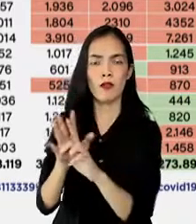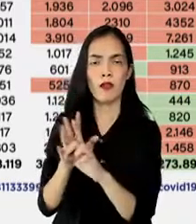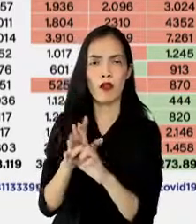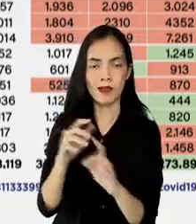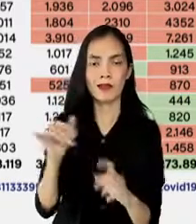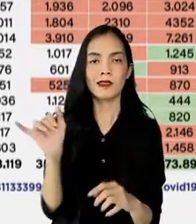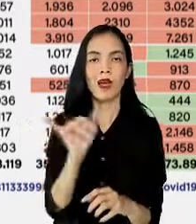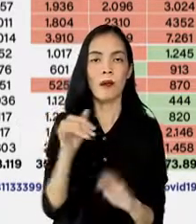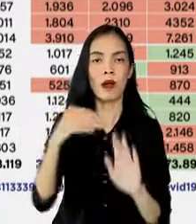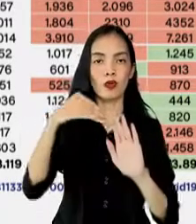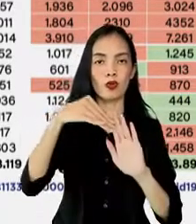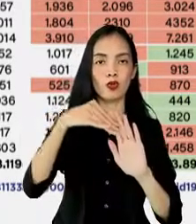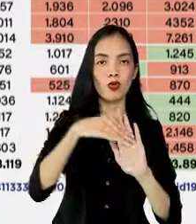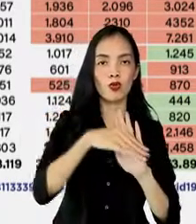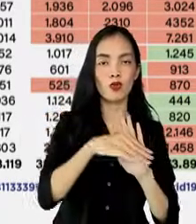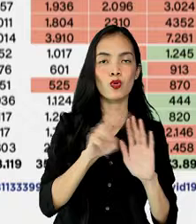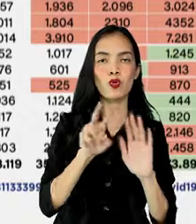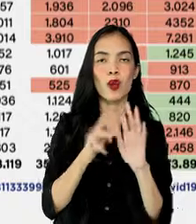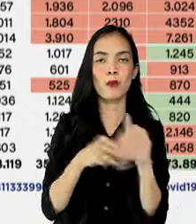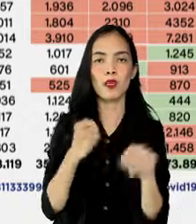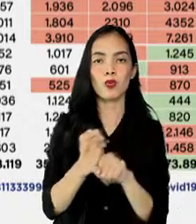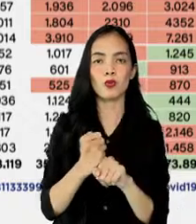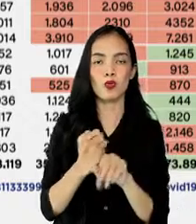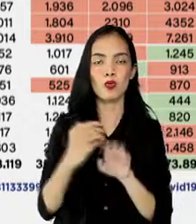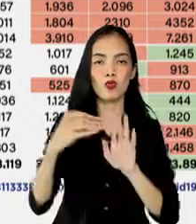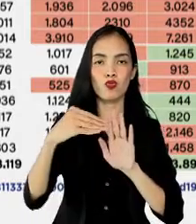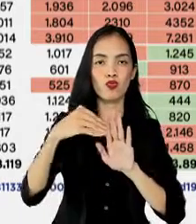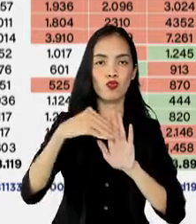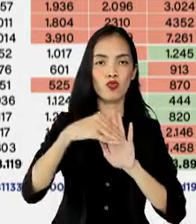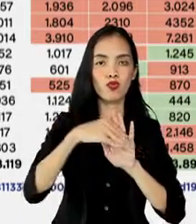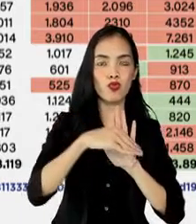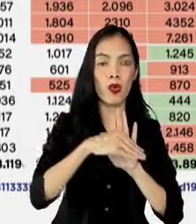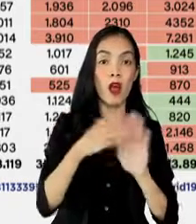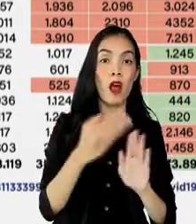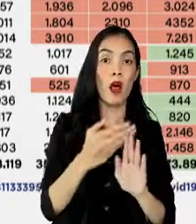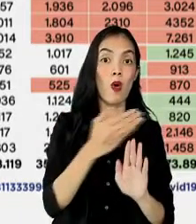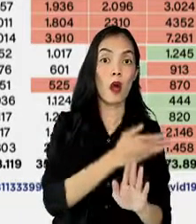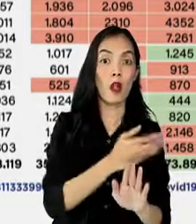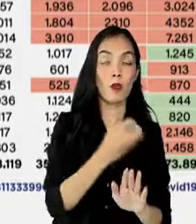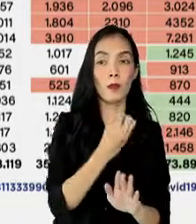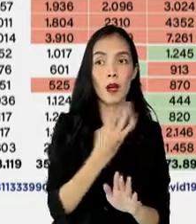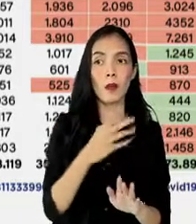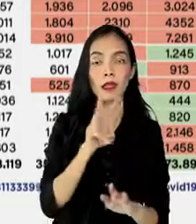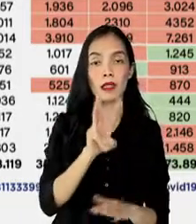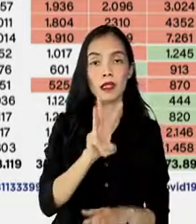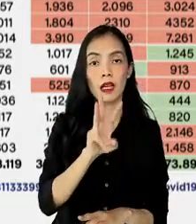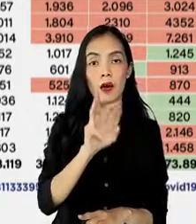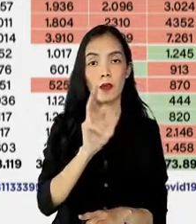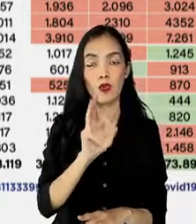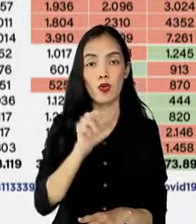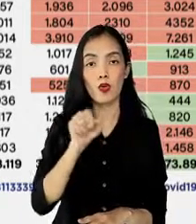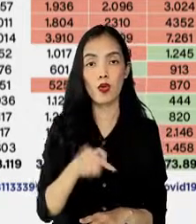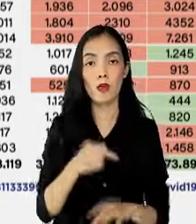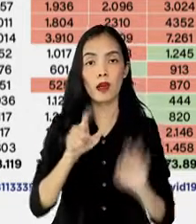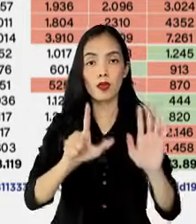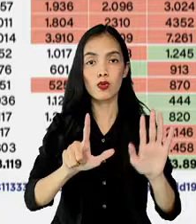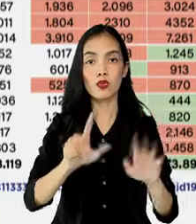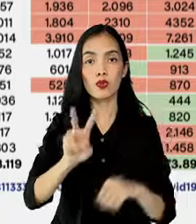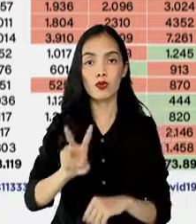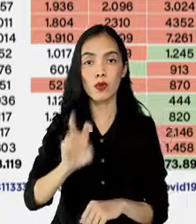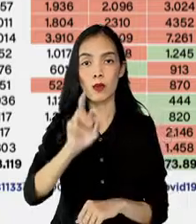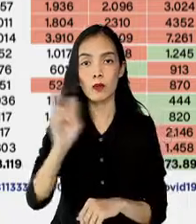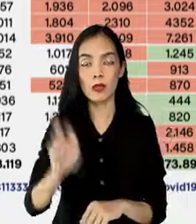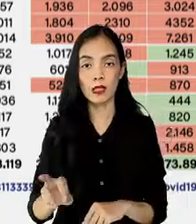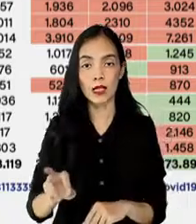juga mengalami penurunan selama dua minggu terakhir dari yang sebelumnya mencapai 30 koma 72